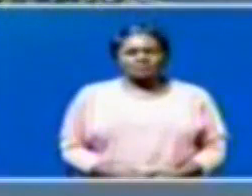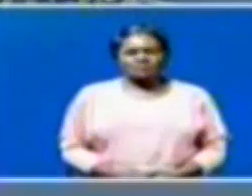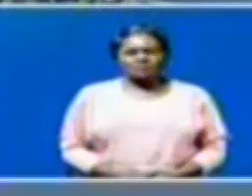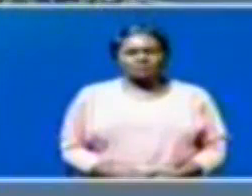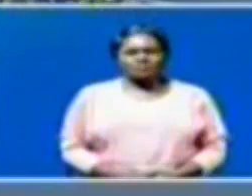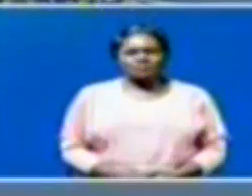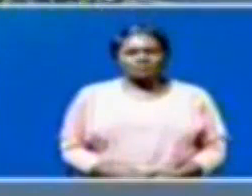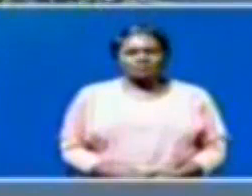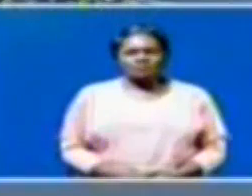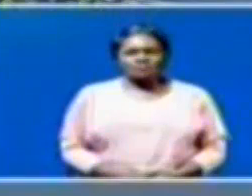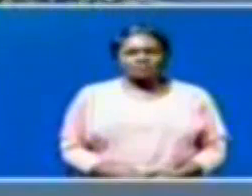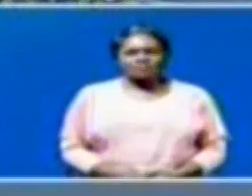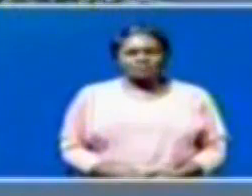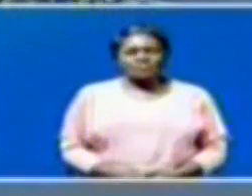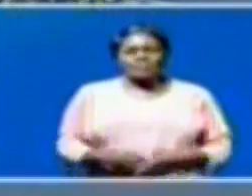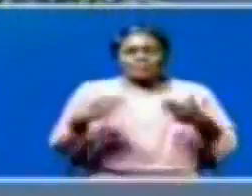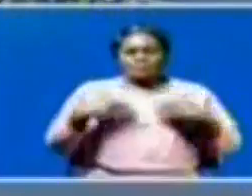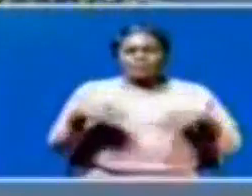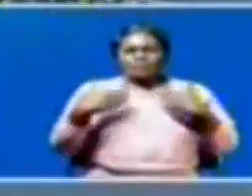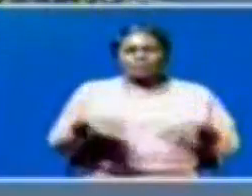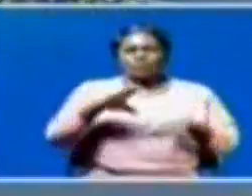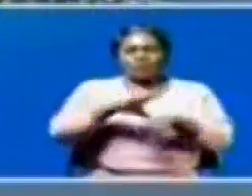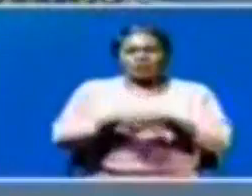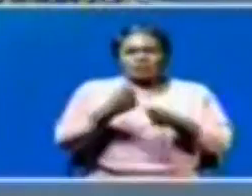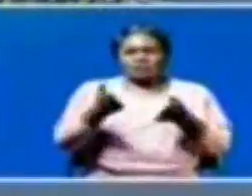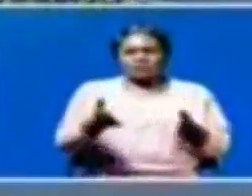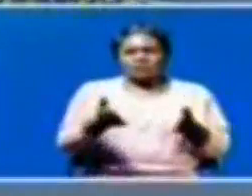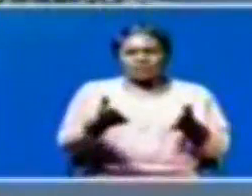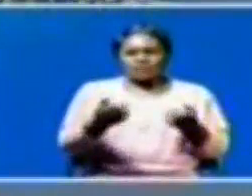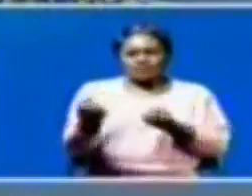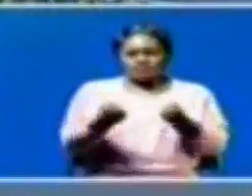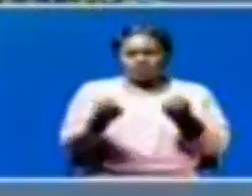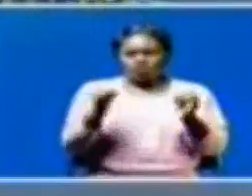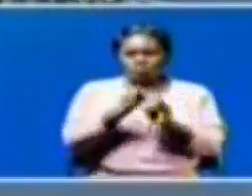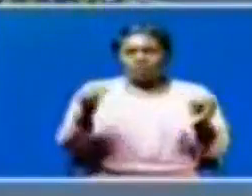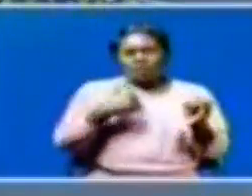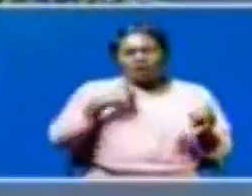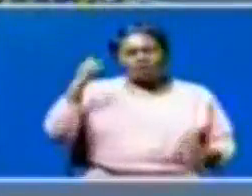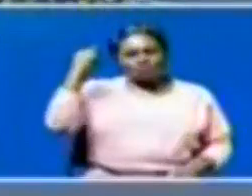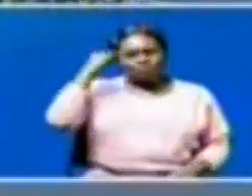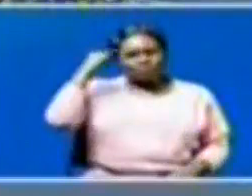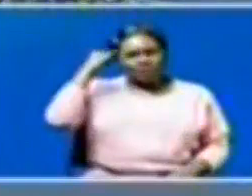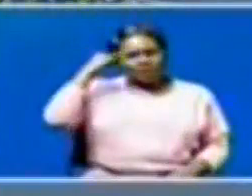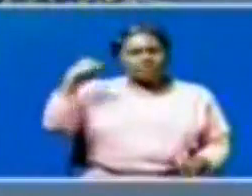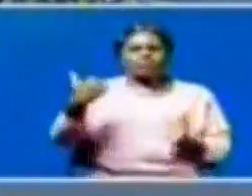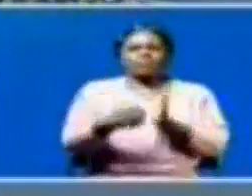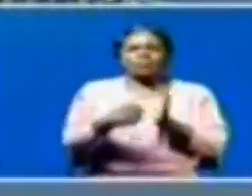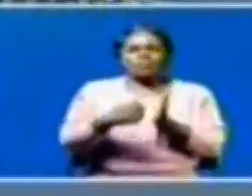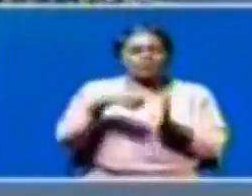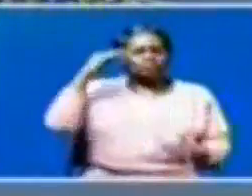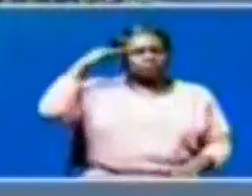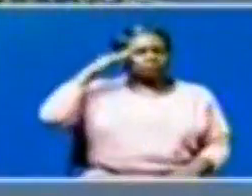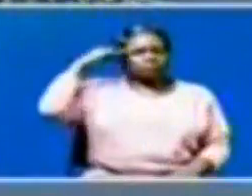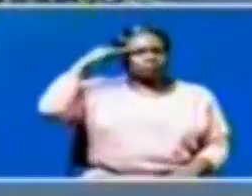kuoshia magari. Lakini wale ambao wanapatikana katika hiyo car wash ya Maina ni wale ambao wana matatizo mbalimbali ya akili. Shukrani sana kwa